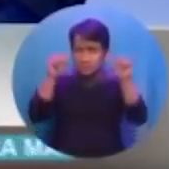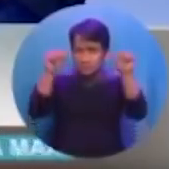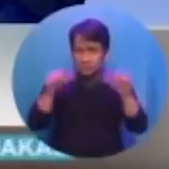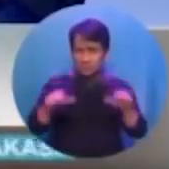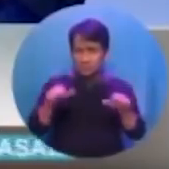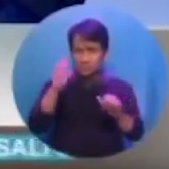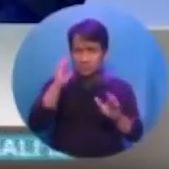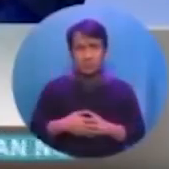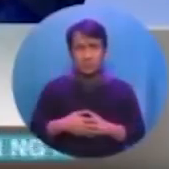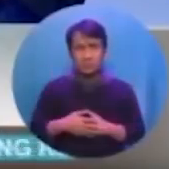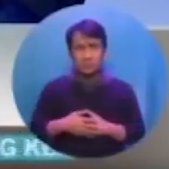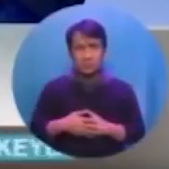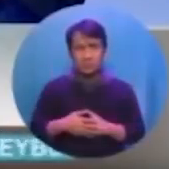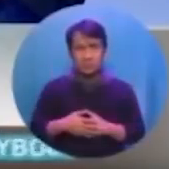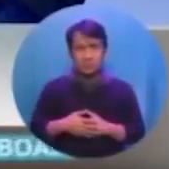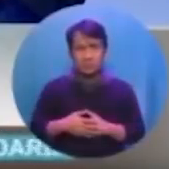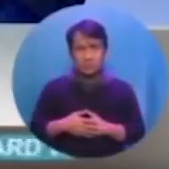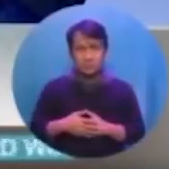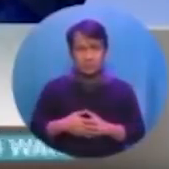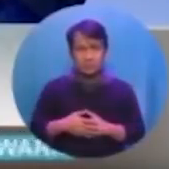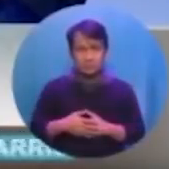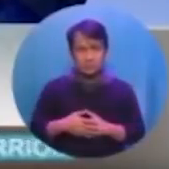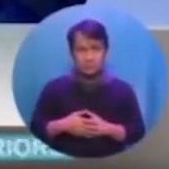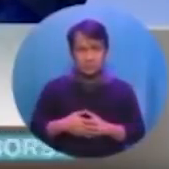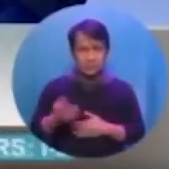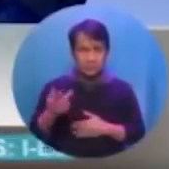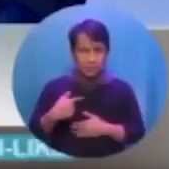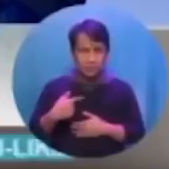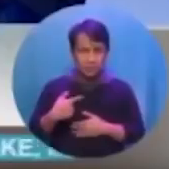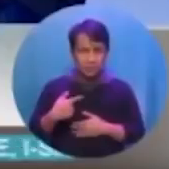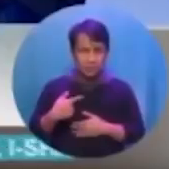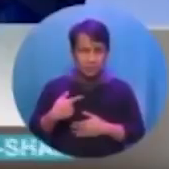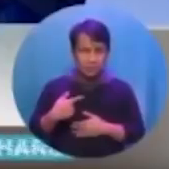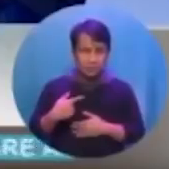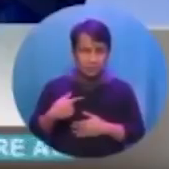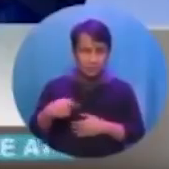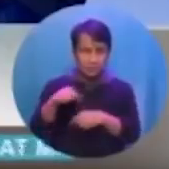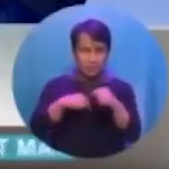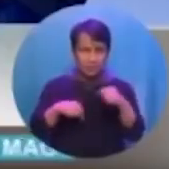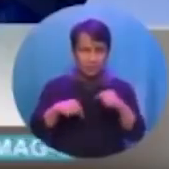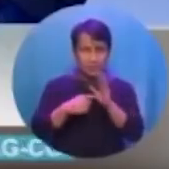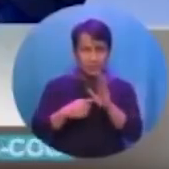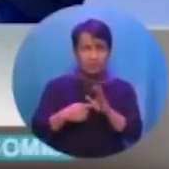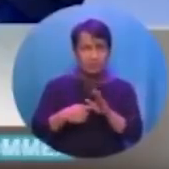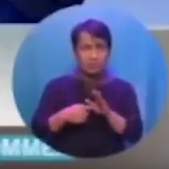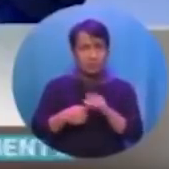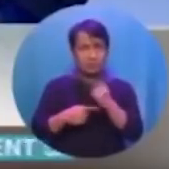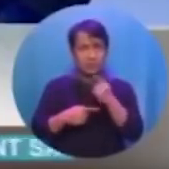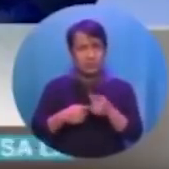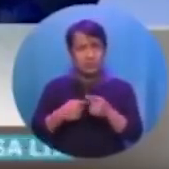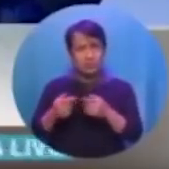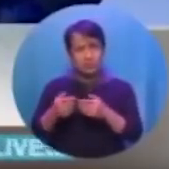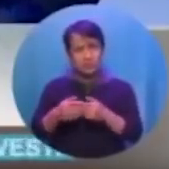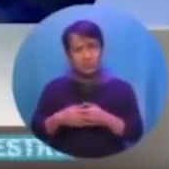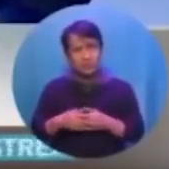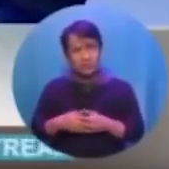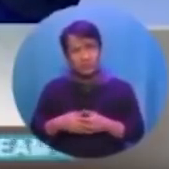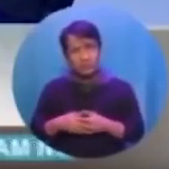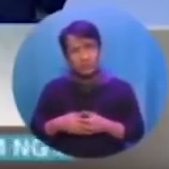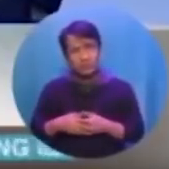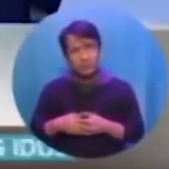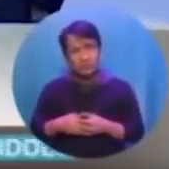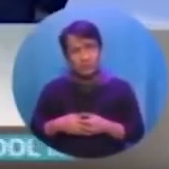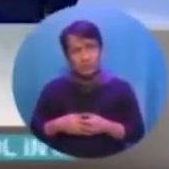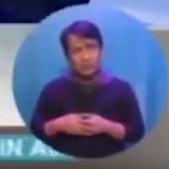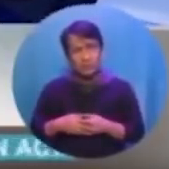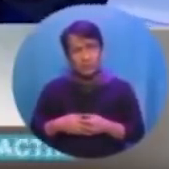nitong involved sa pagdukot? Hindi, may sponsor, may binigay na po. Ayan po. Ayan, okay.